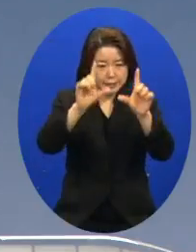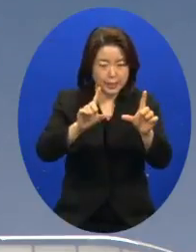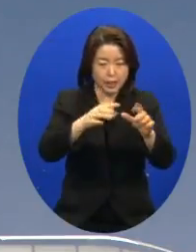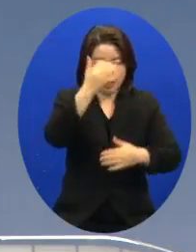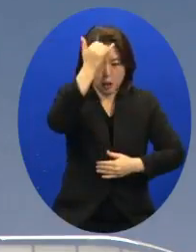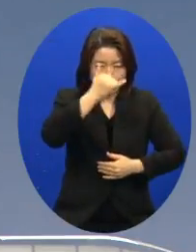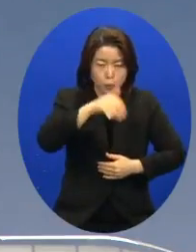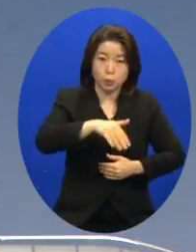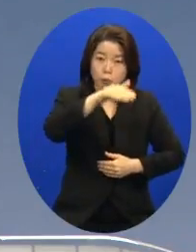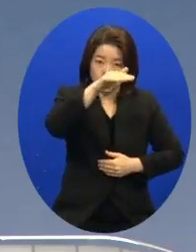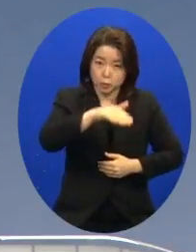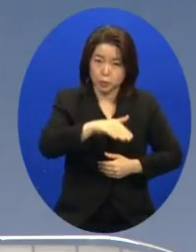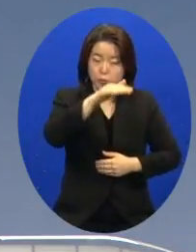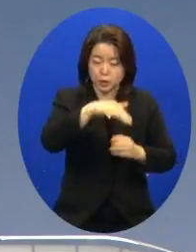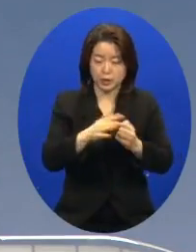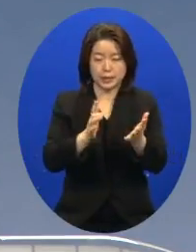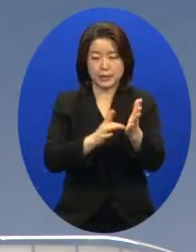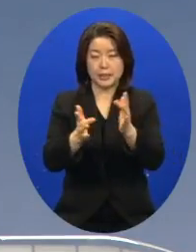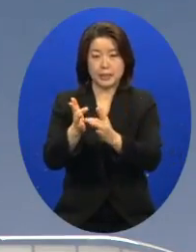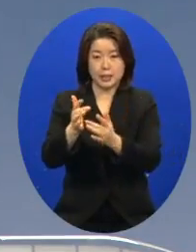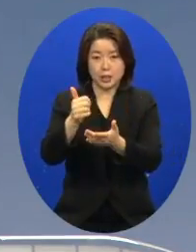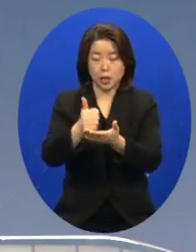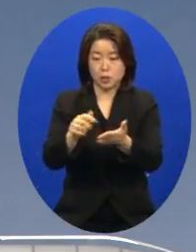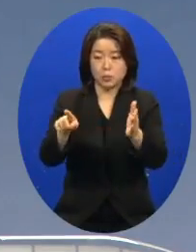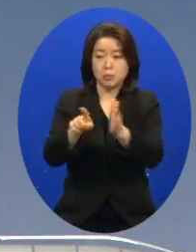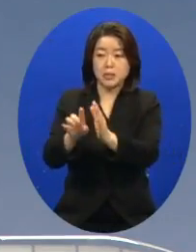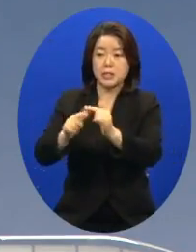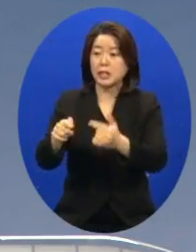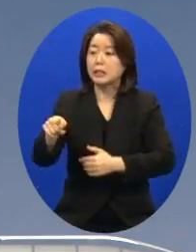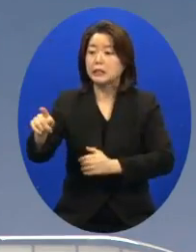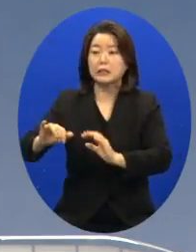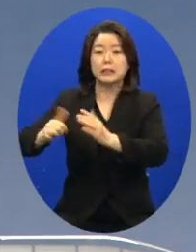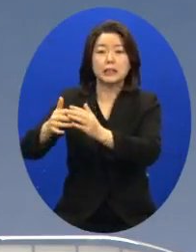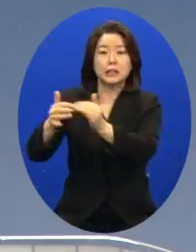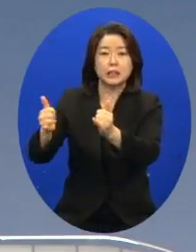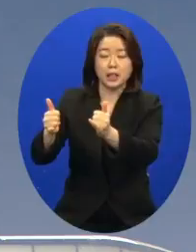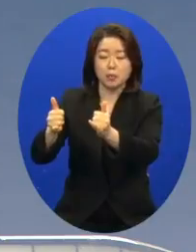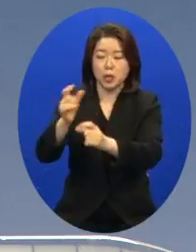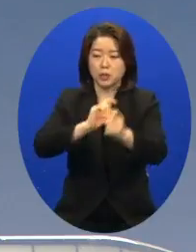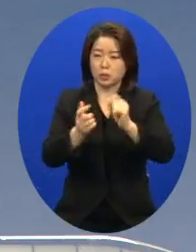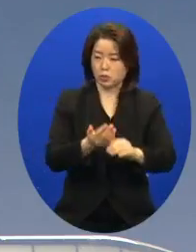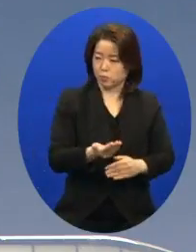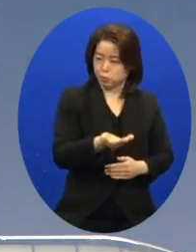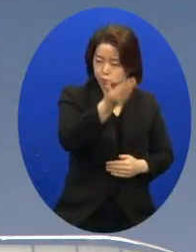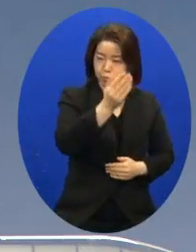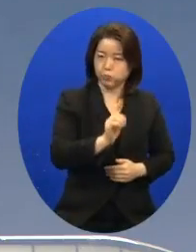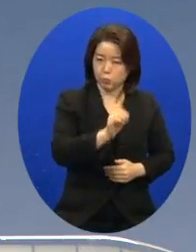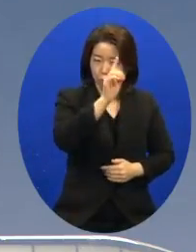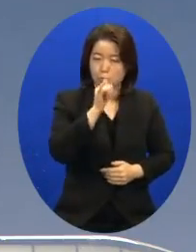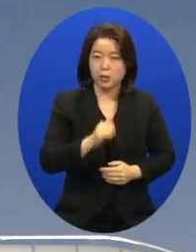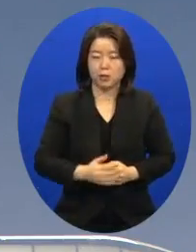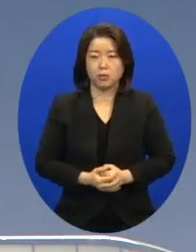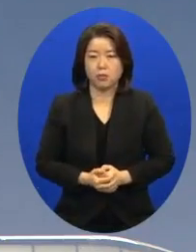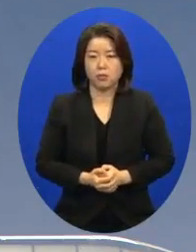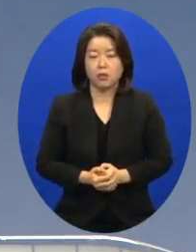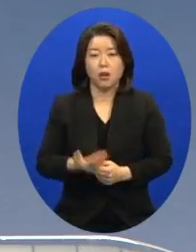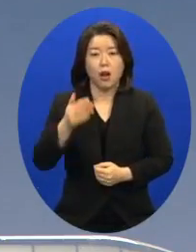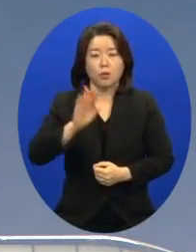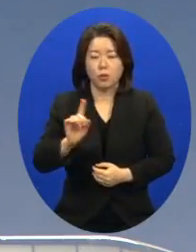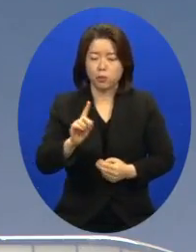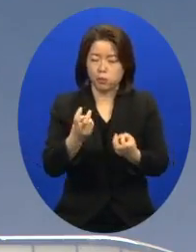수준이 예수님을 믿지 않는 세상 사람들보다 훨씬 높다는 겁니다 그런데